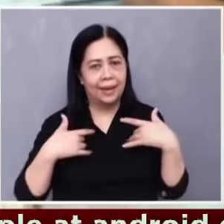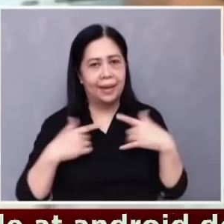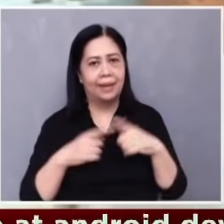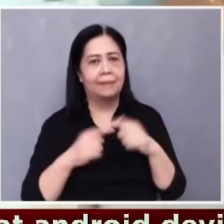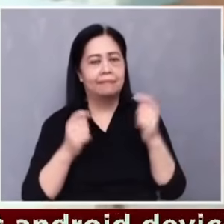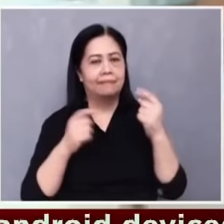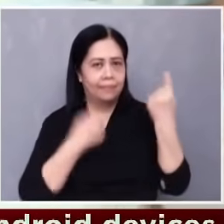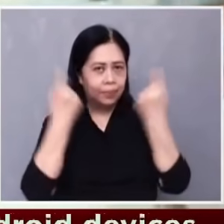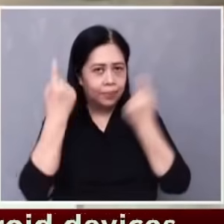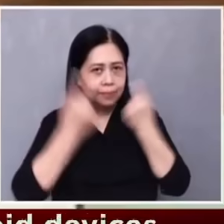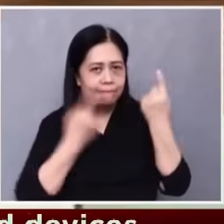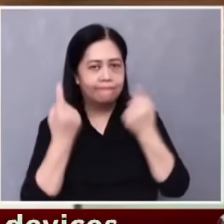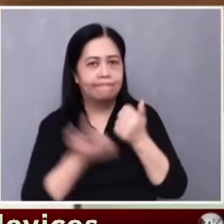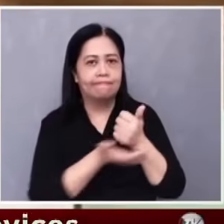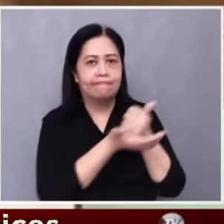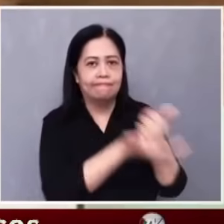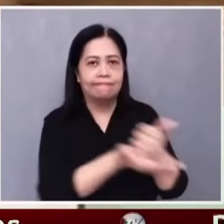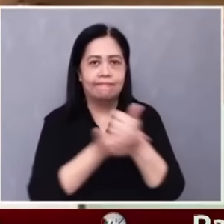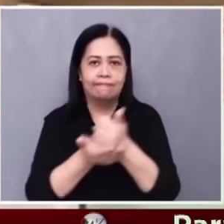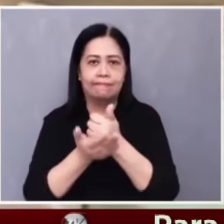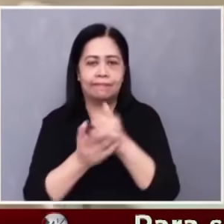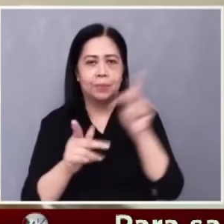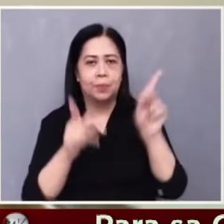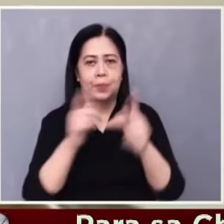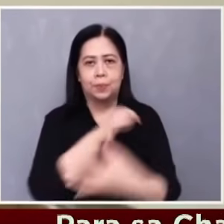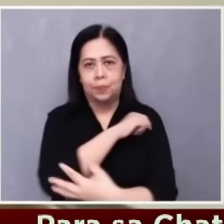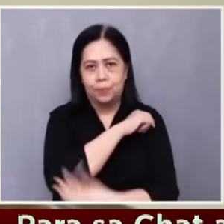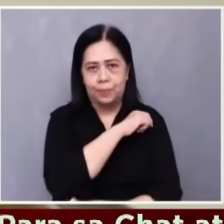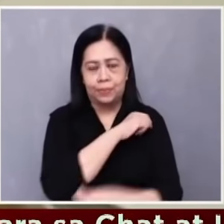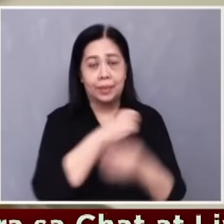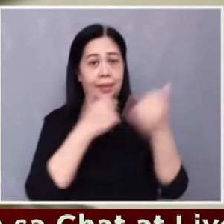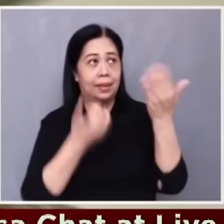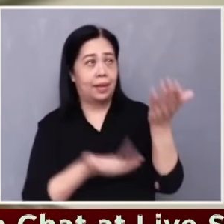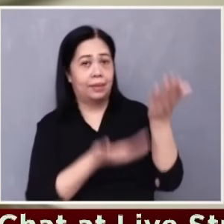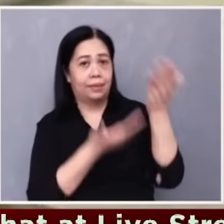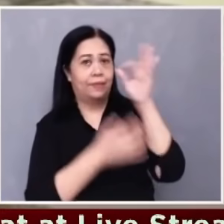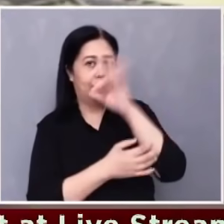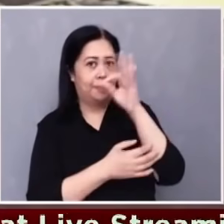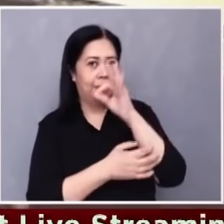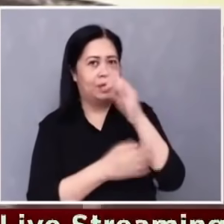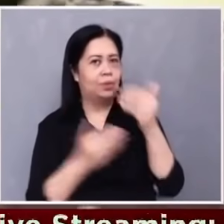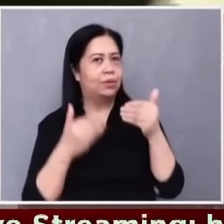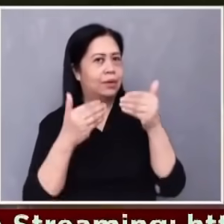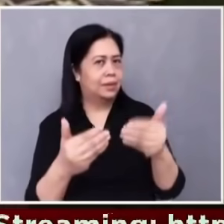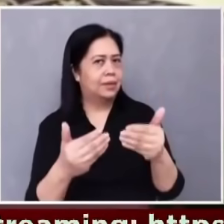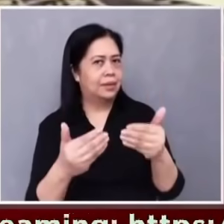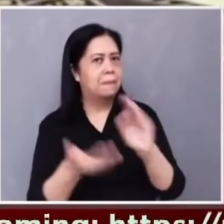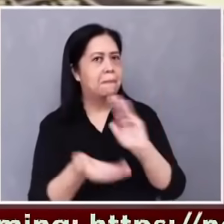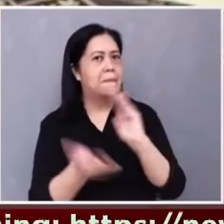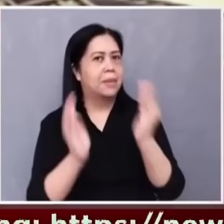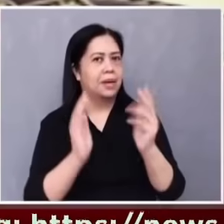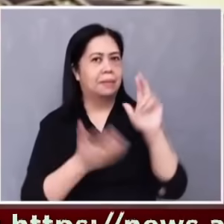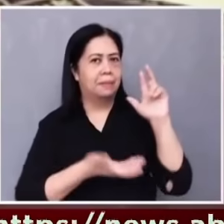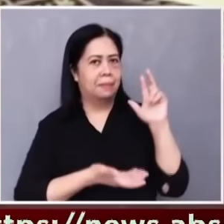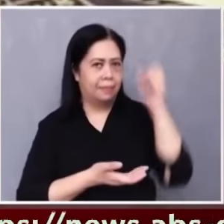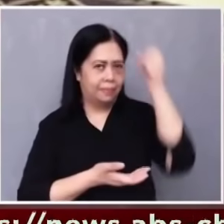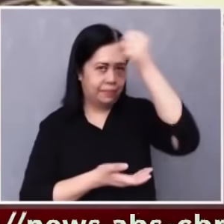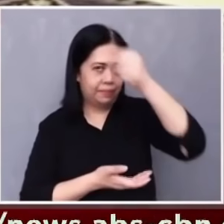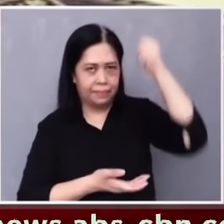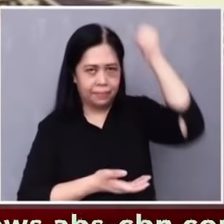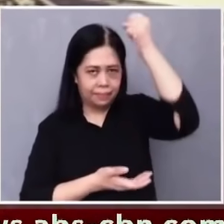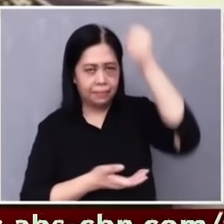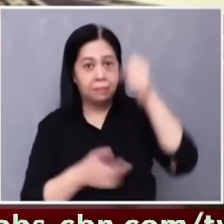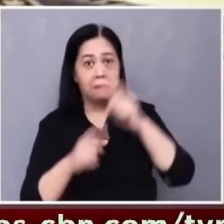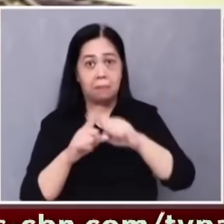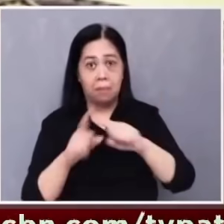at pagtulong sa mga kapuspalad, isa siya sa mga Pilipinong isunusulong na maging santo. Pero alam nyo